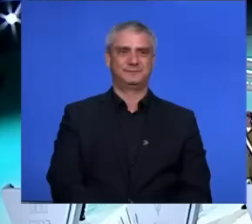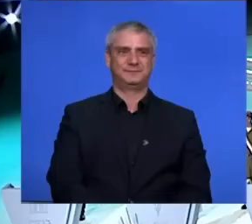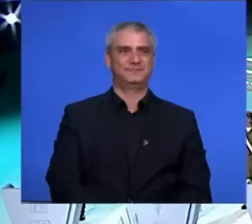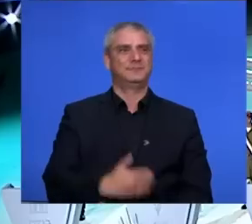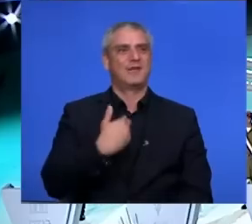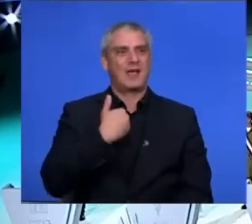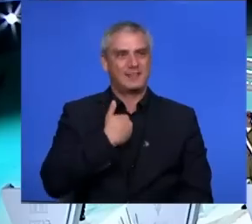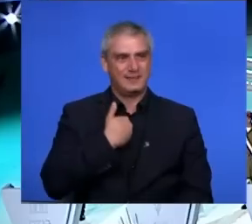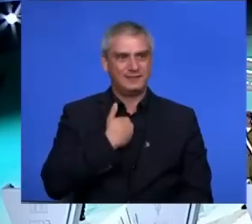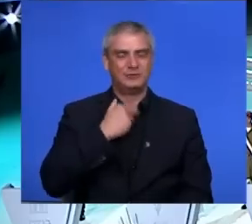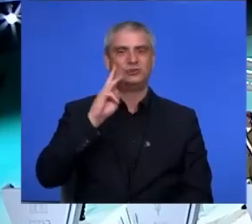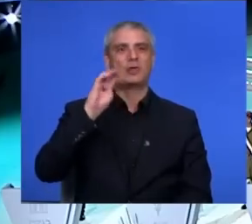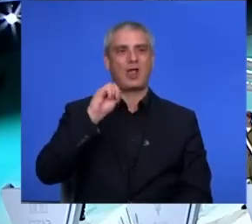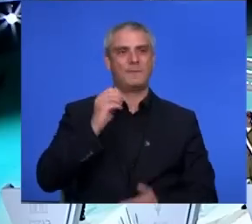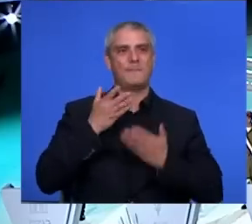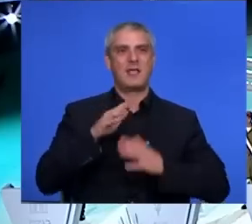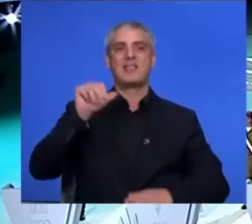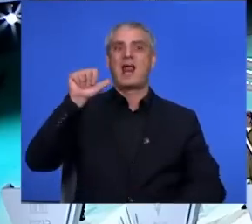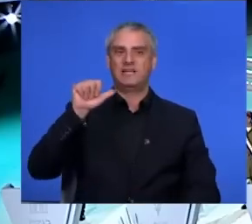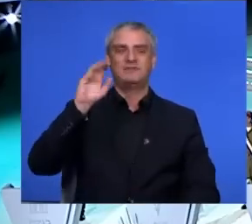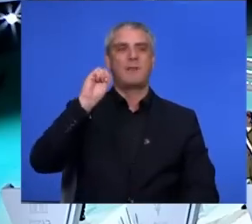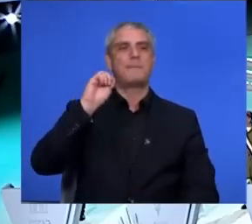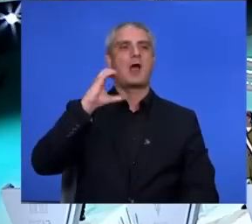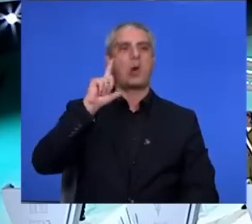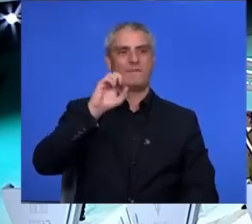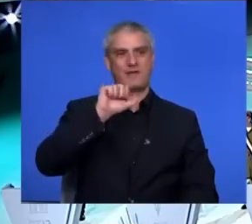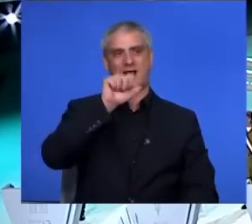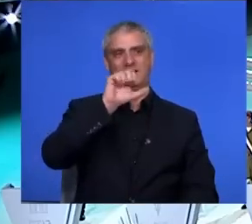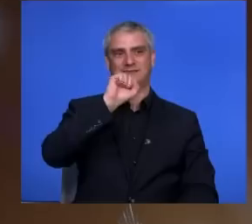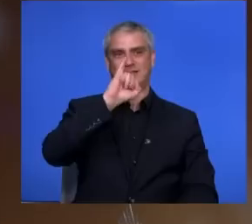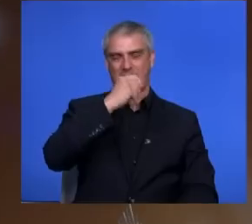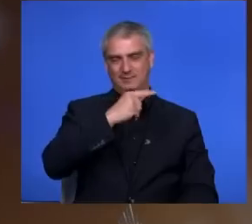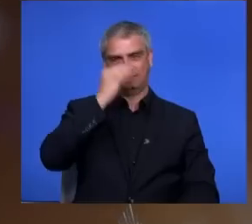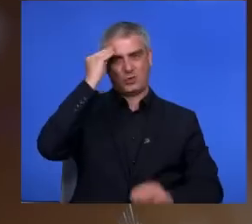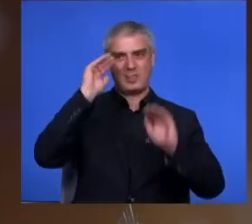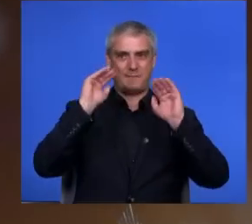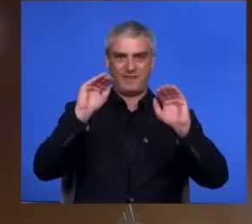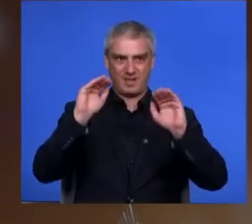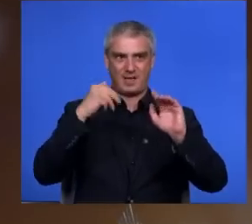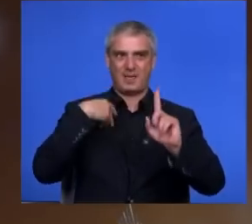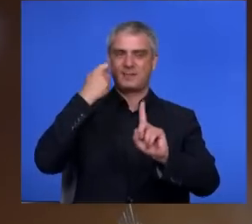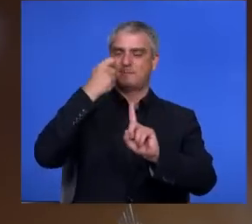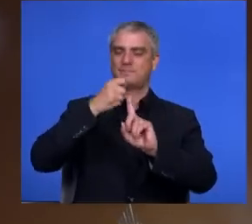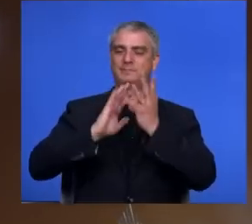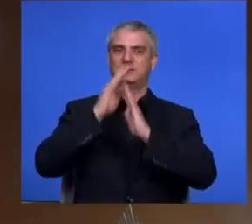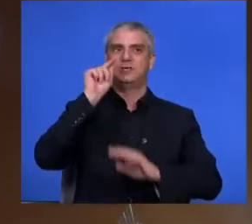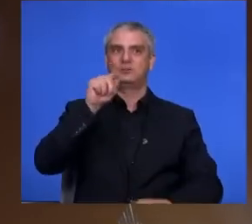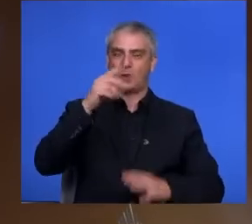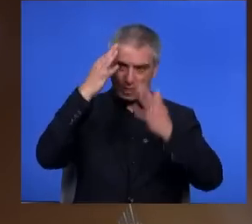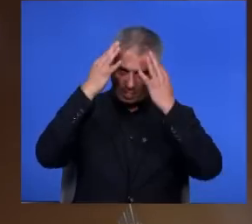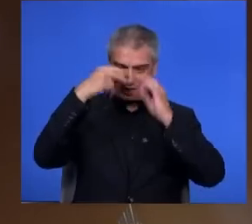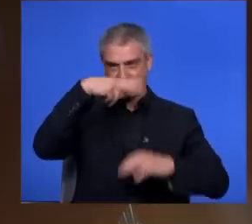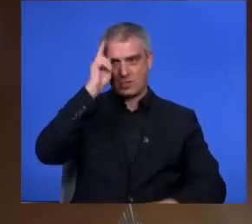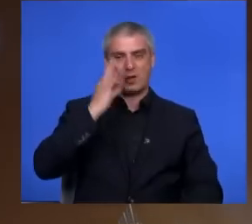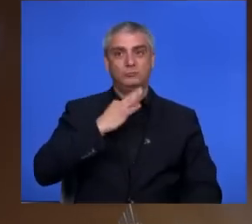אני שלום בן אליס ומחלוף מקס הסייג, זכרם לברכה. מסי מסועה זו לכבוד ההורים